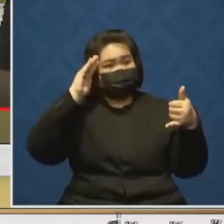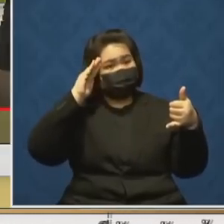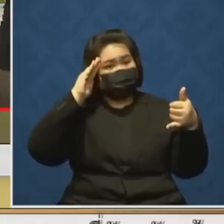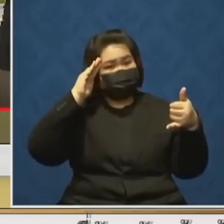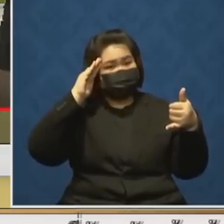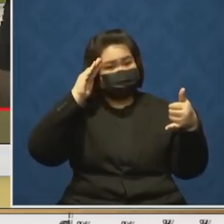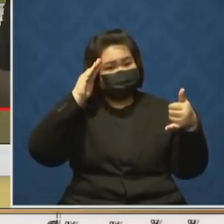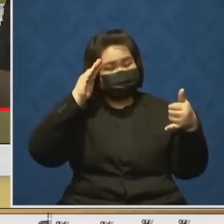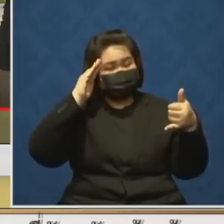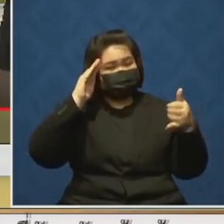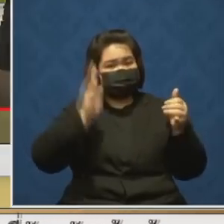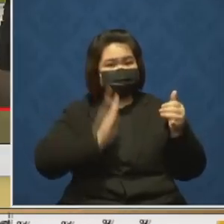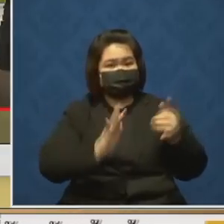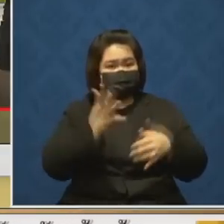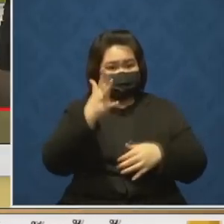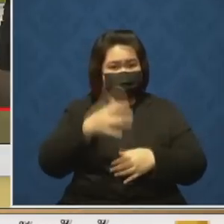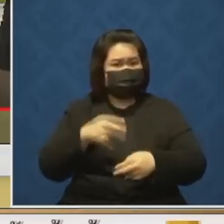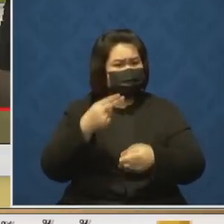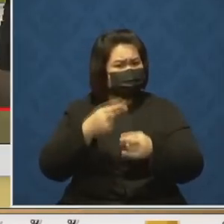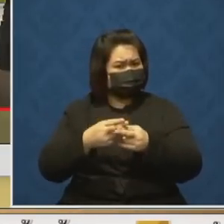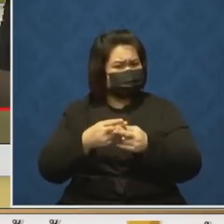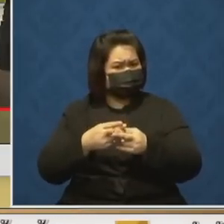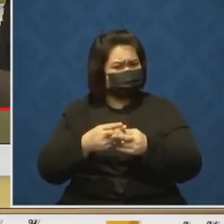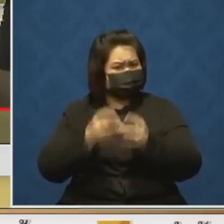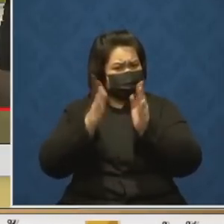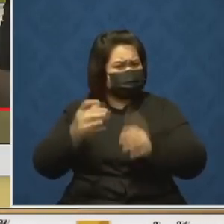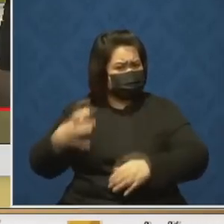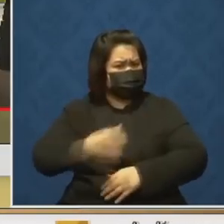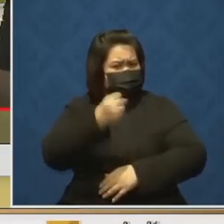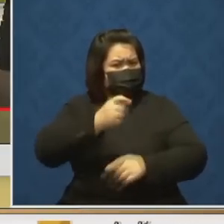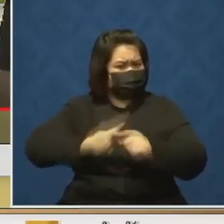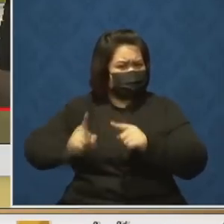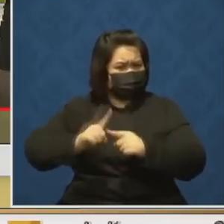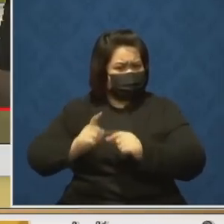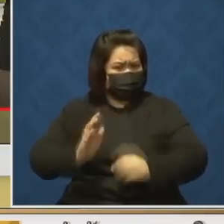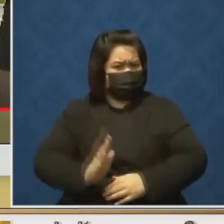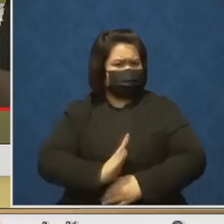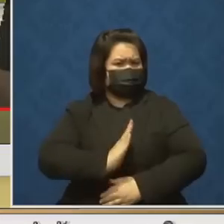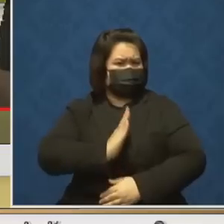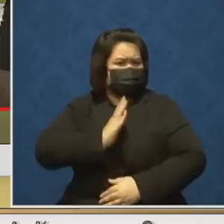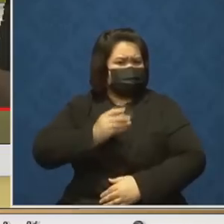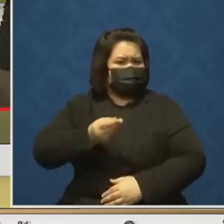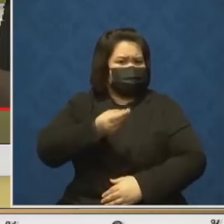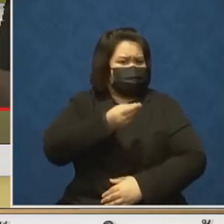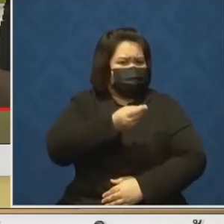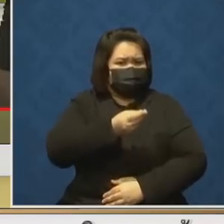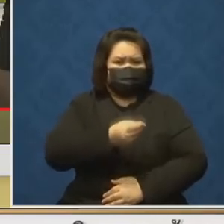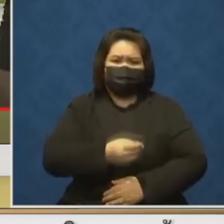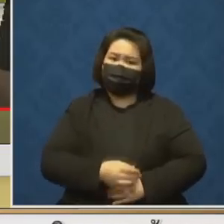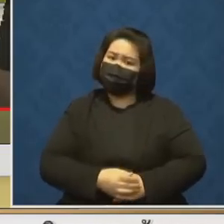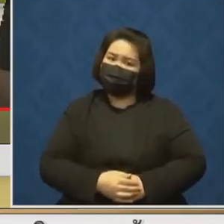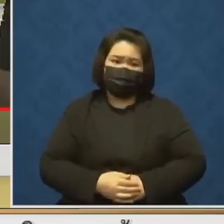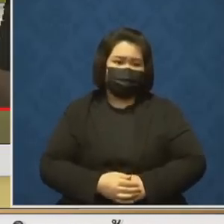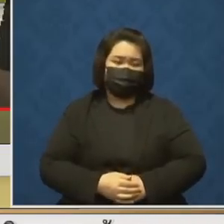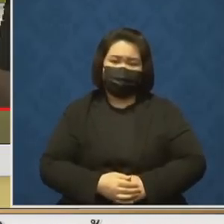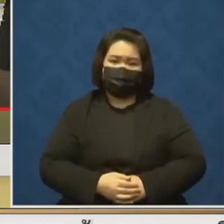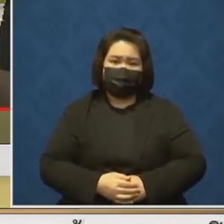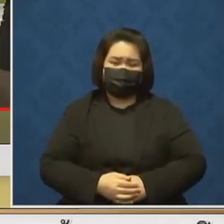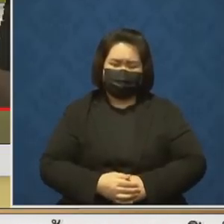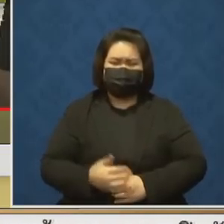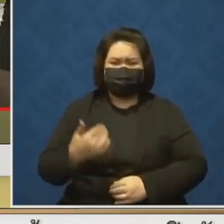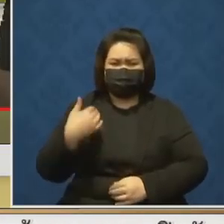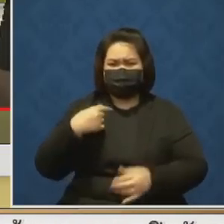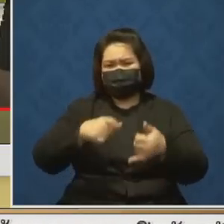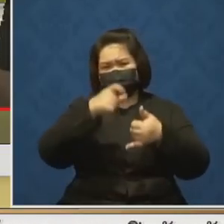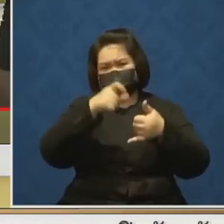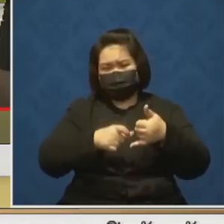นำเอามาเอาชื่อกระบทมาเชิดชูนอกจากจฉีกรฐธรมนุแล้ังเอาชื่อของกระบทมาเชิดชูและมีพฤติ